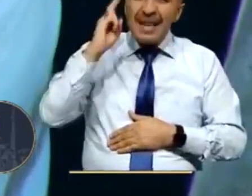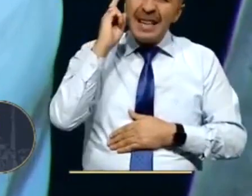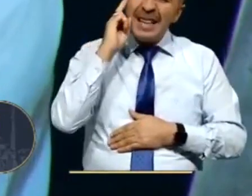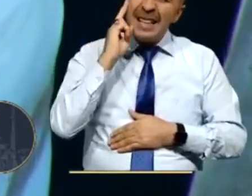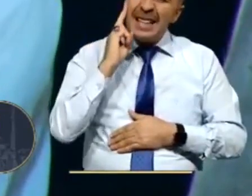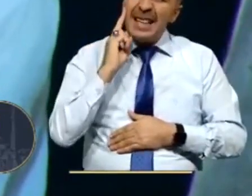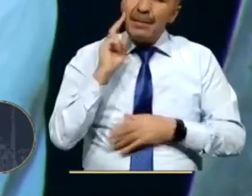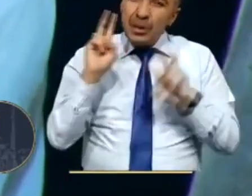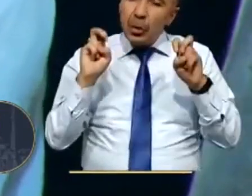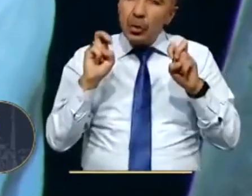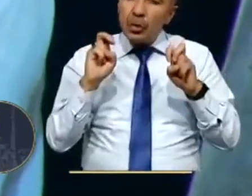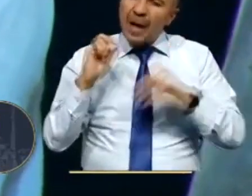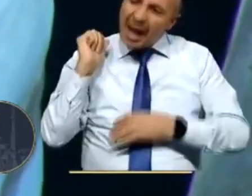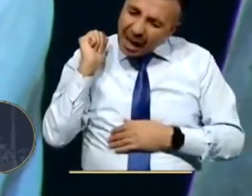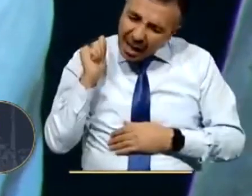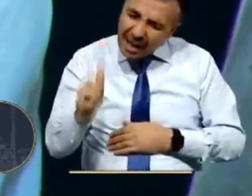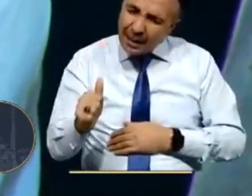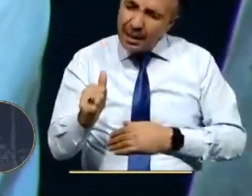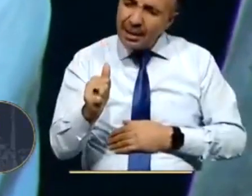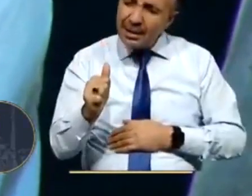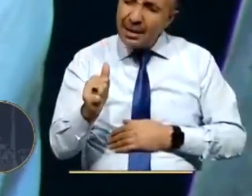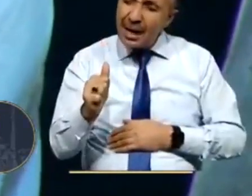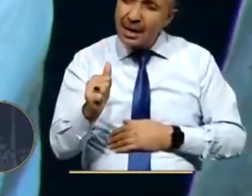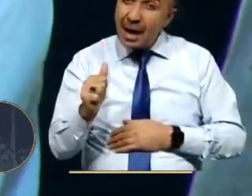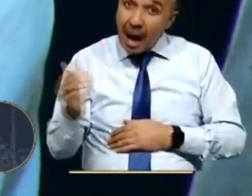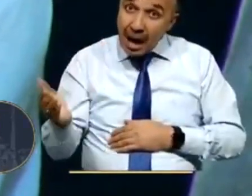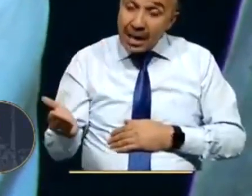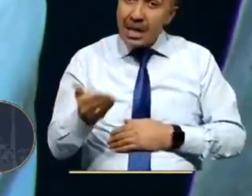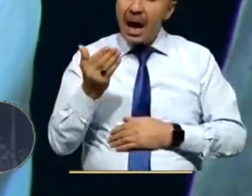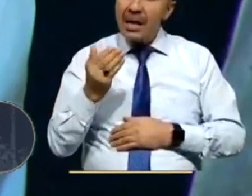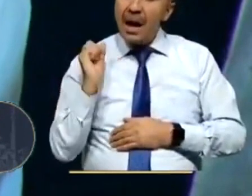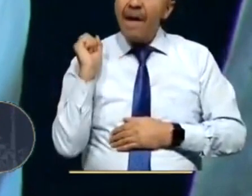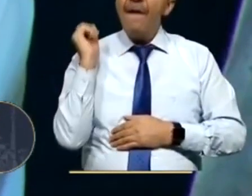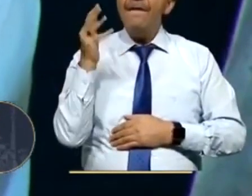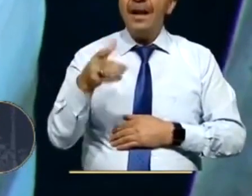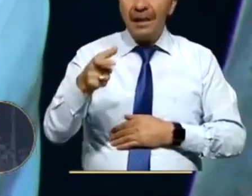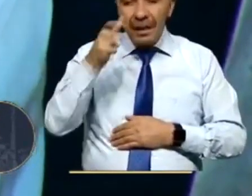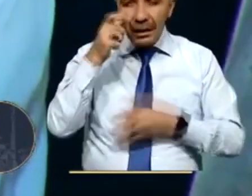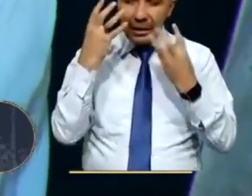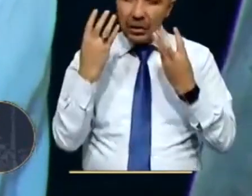konusunda her zamankinden daha fazla duyarlı olmaya ihtiyacımız var.